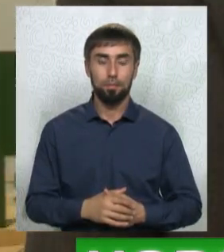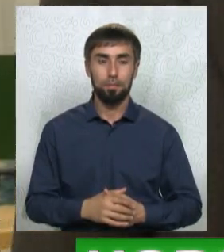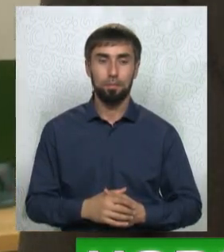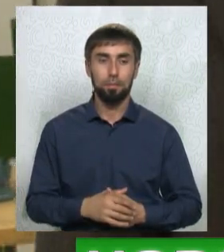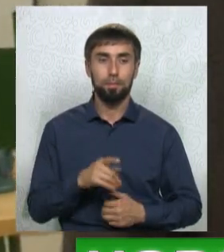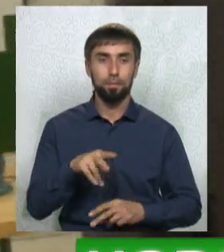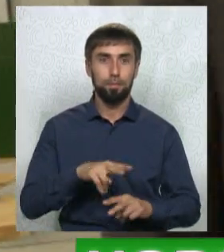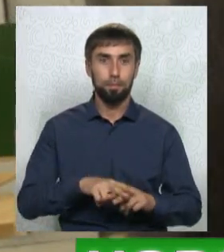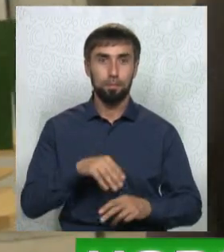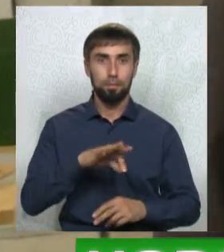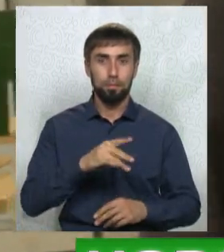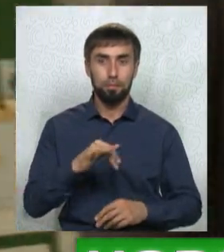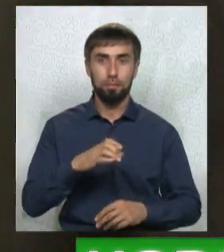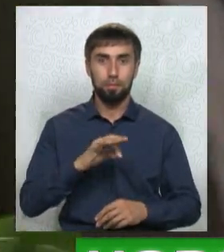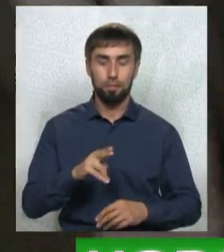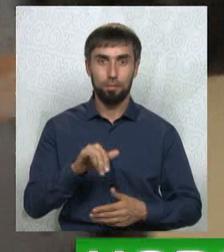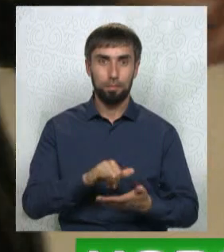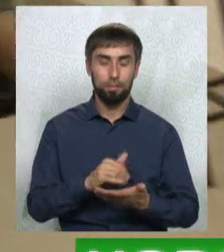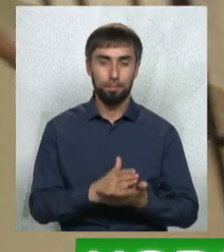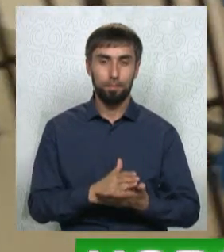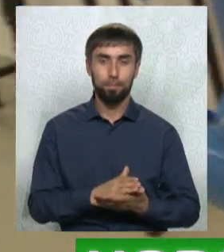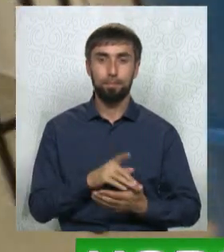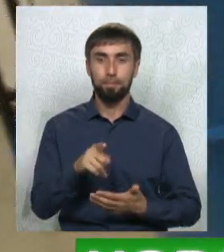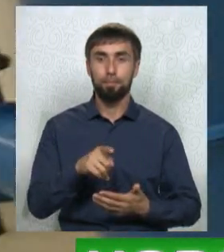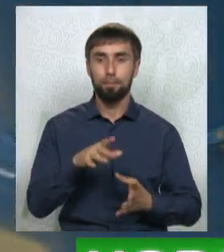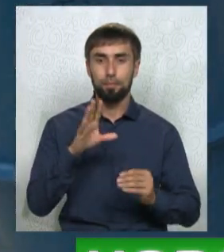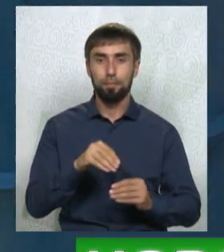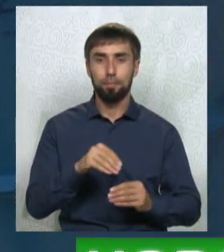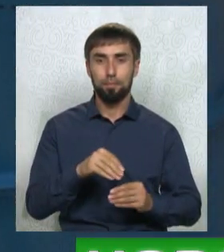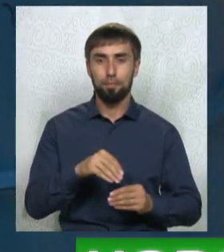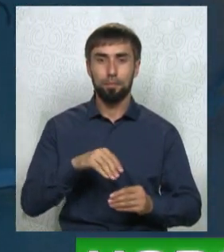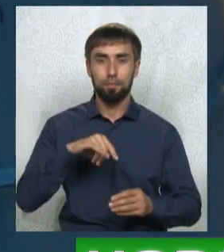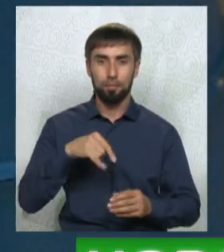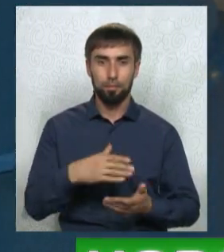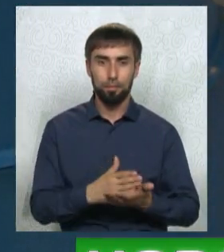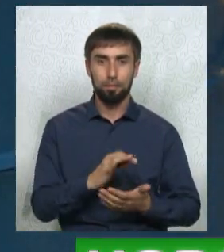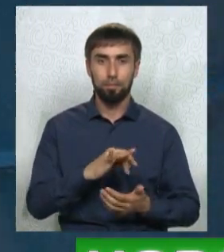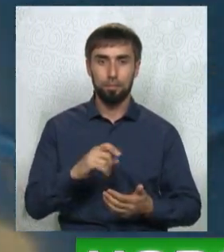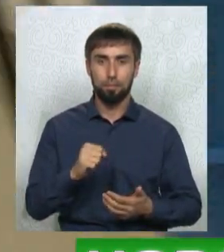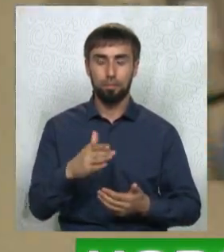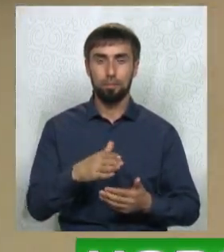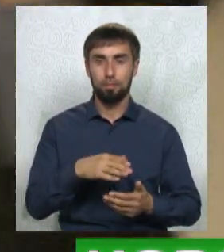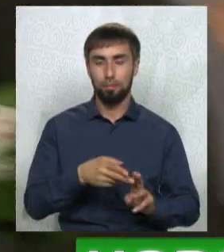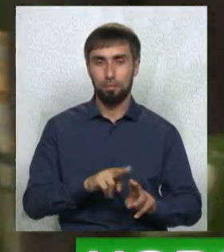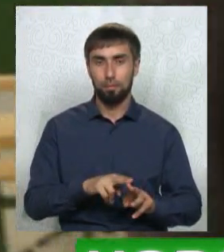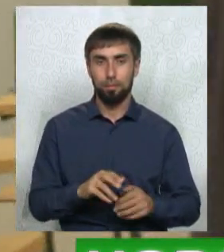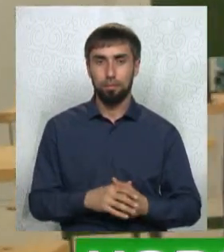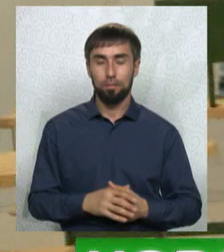Тут точильный станочек стоит. Затачиваются резцы, сверла, под